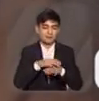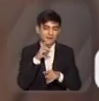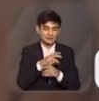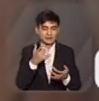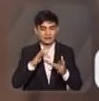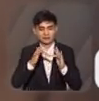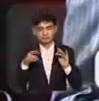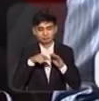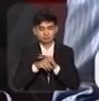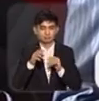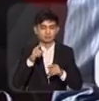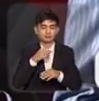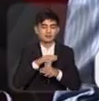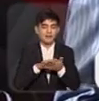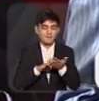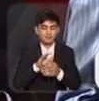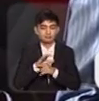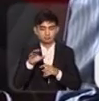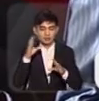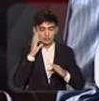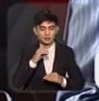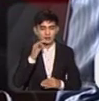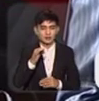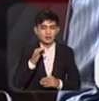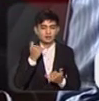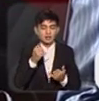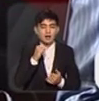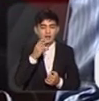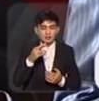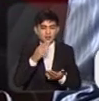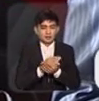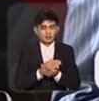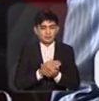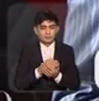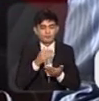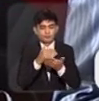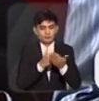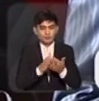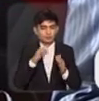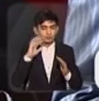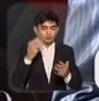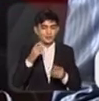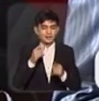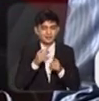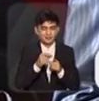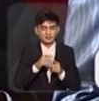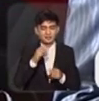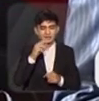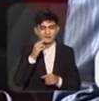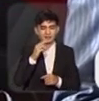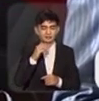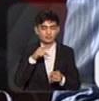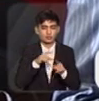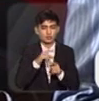заявку онлайн данный разрешу нас проводится генерации случайных чисел данном розыгрыше участвует любой